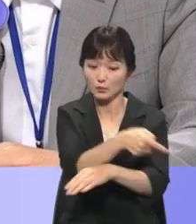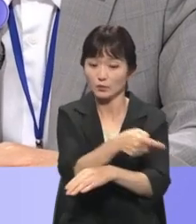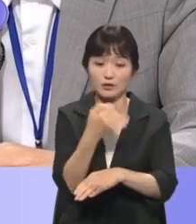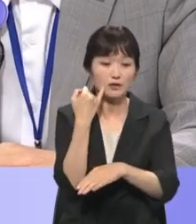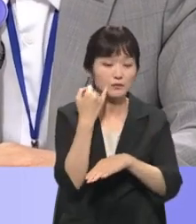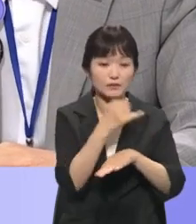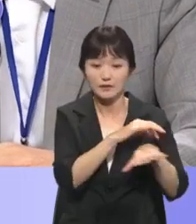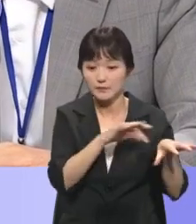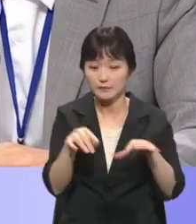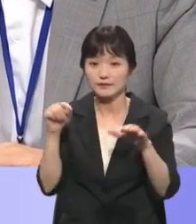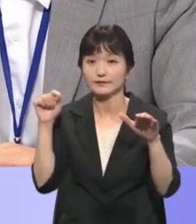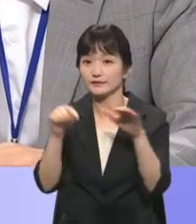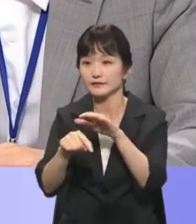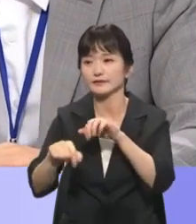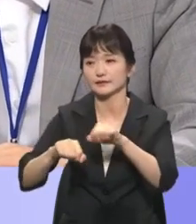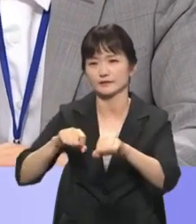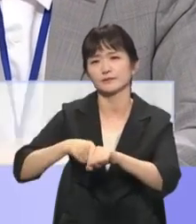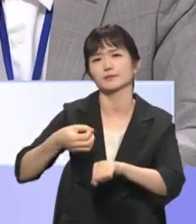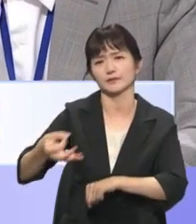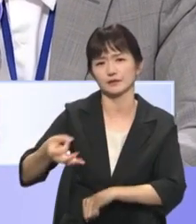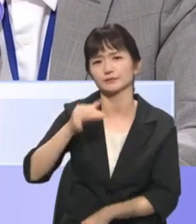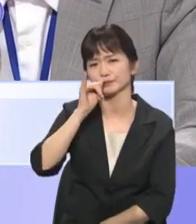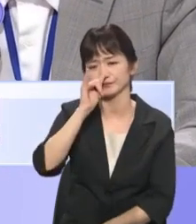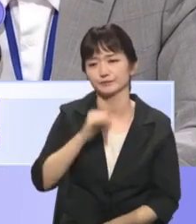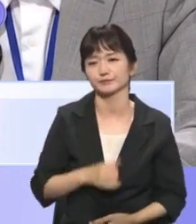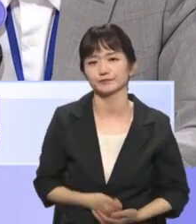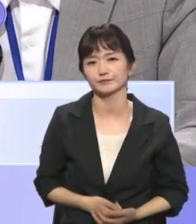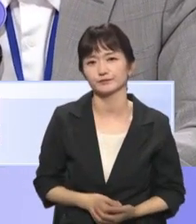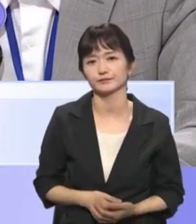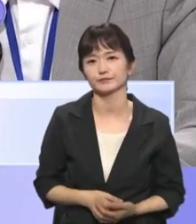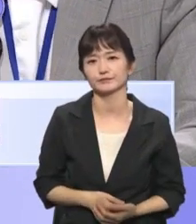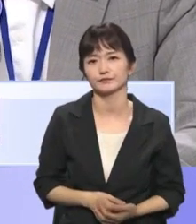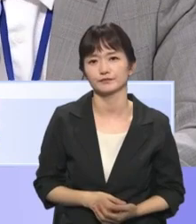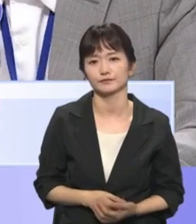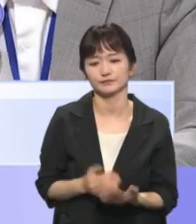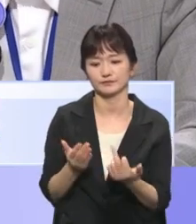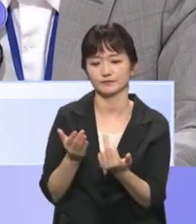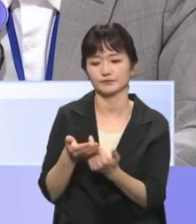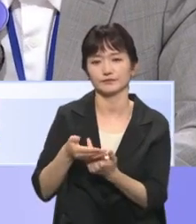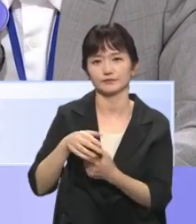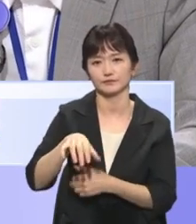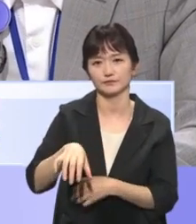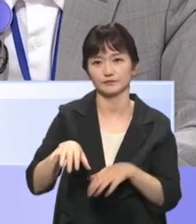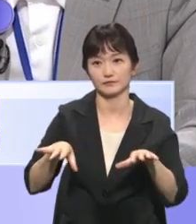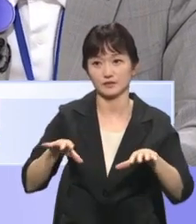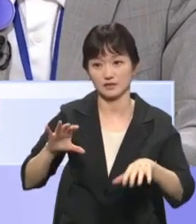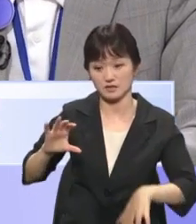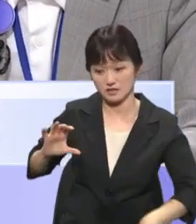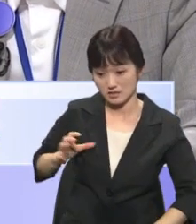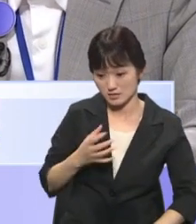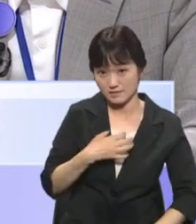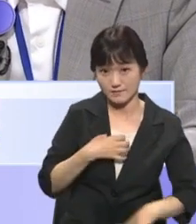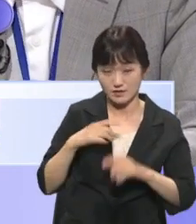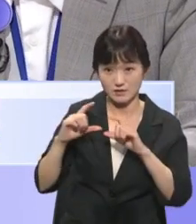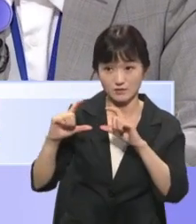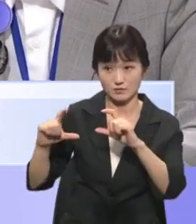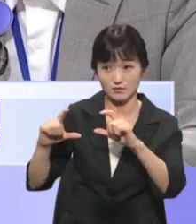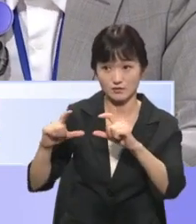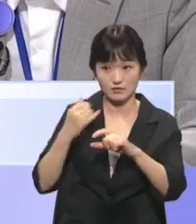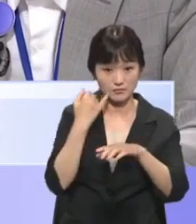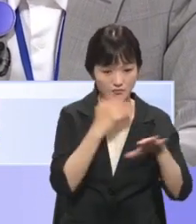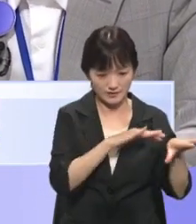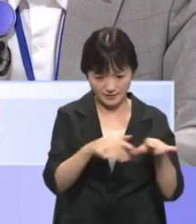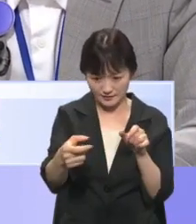되면 그 행위에 대해서 과태료를 부과할 수가 있다고 합니다. 예, 예. 그리고 또 제주도에서는 이번 태풍 경보에 그 모든